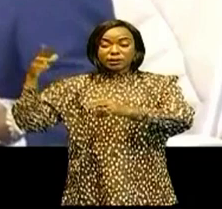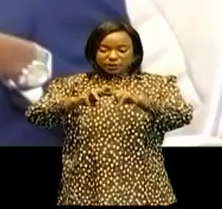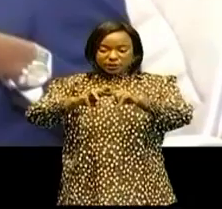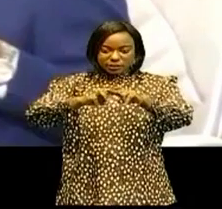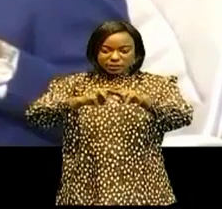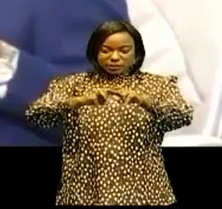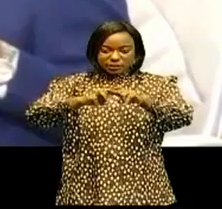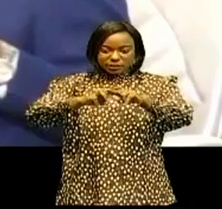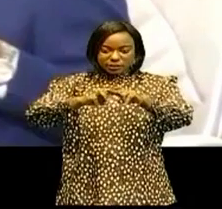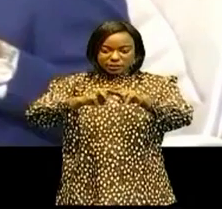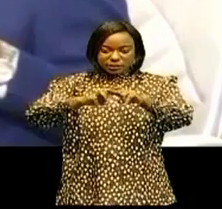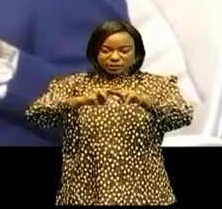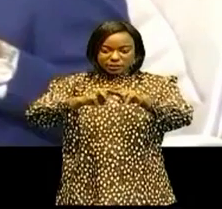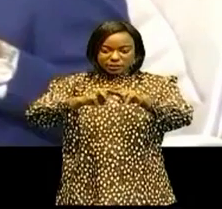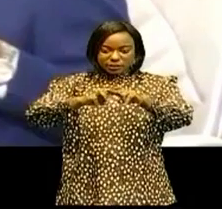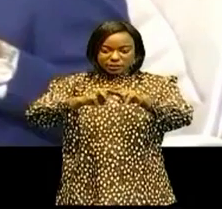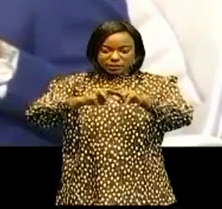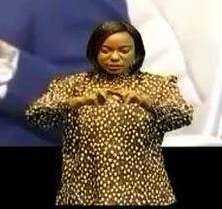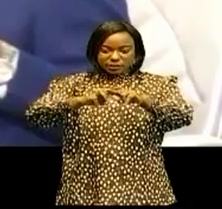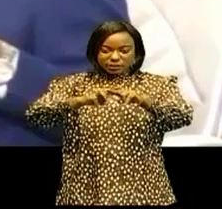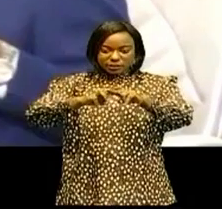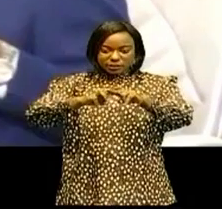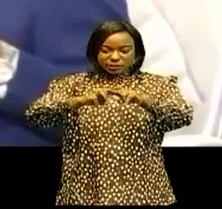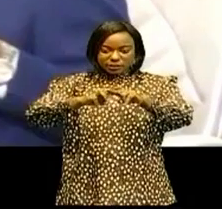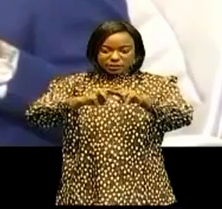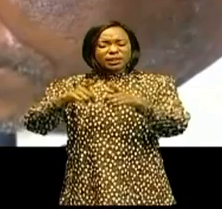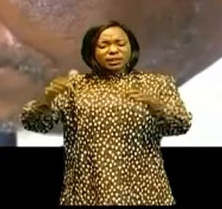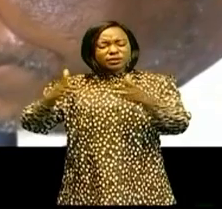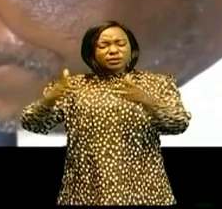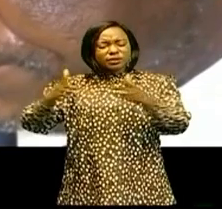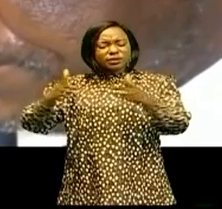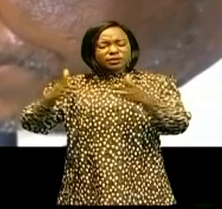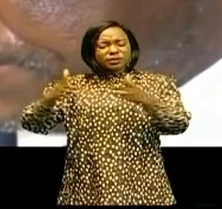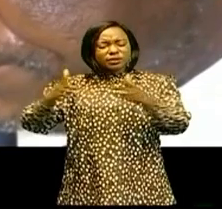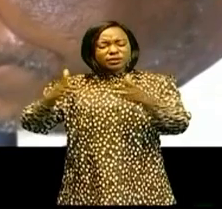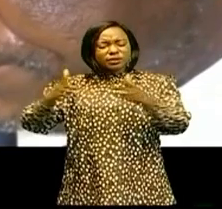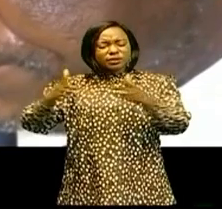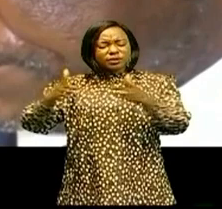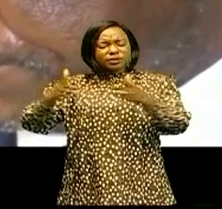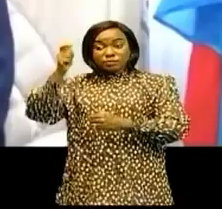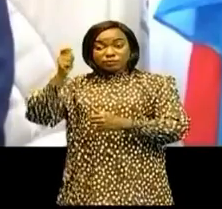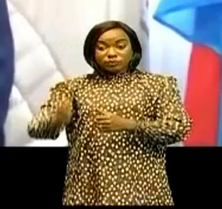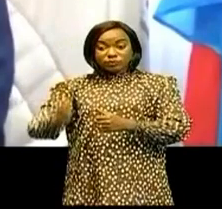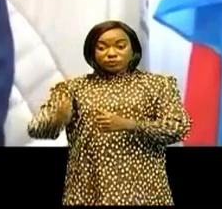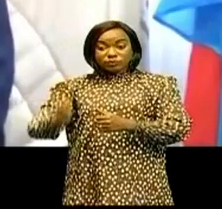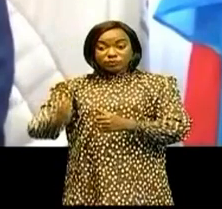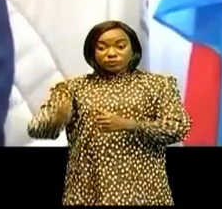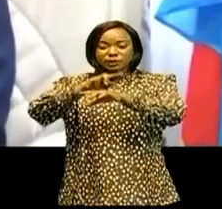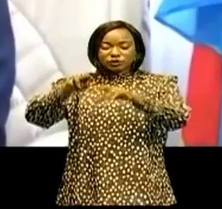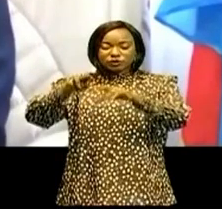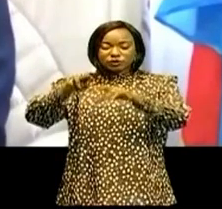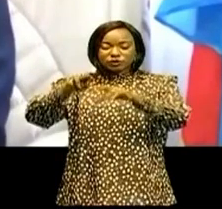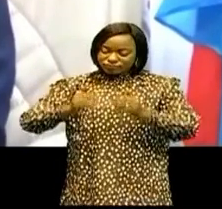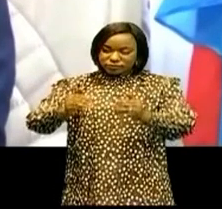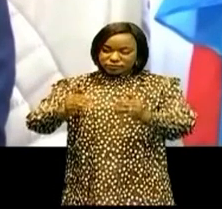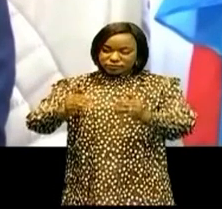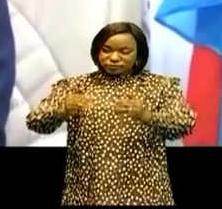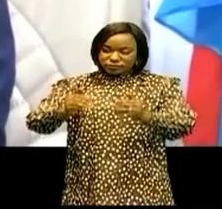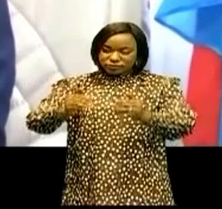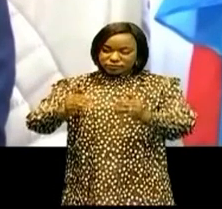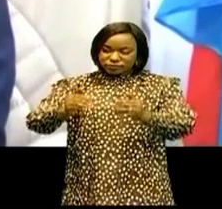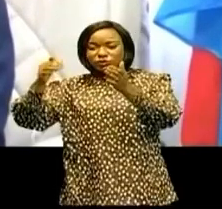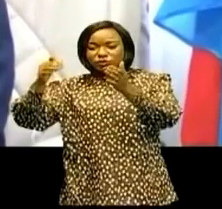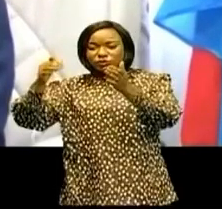siège. Dans les grandes agglomérations, la police nationale poursuit également les opérations de lutte